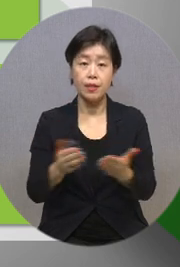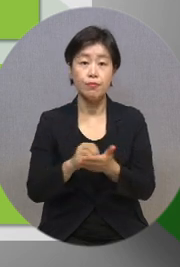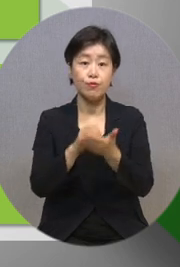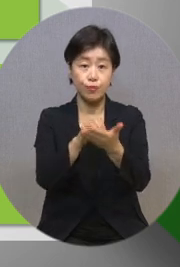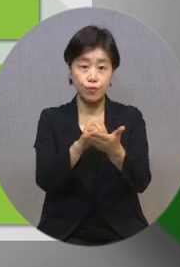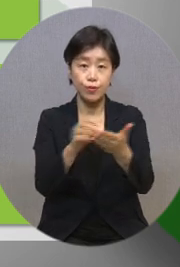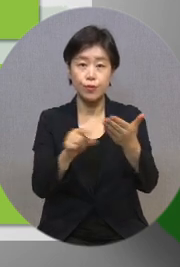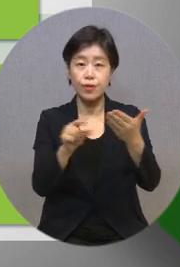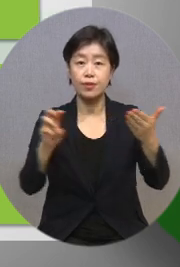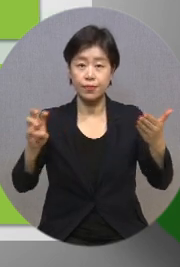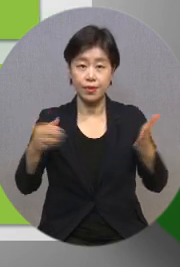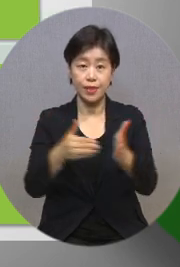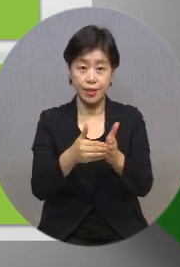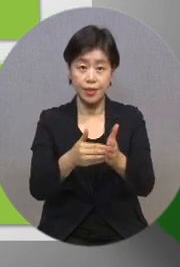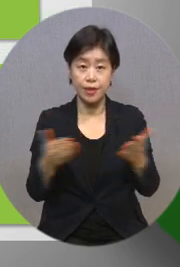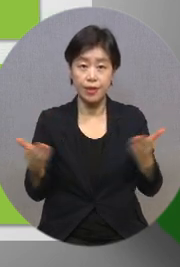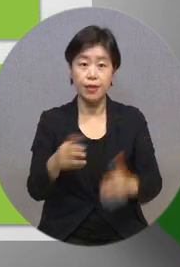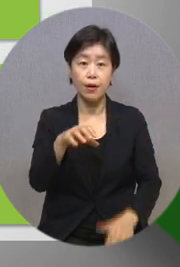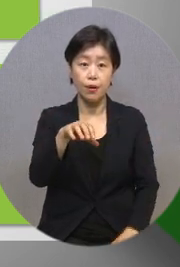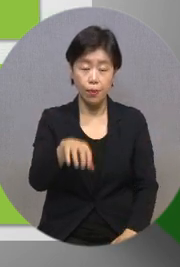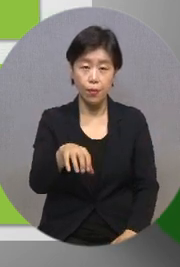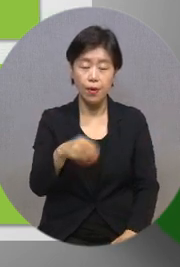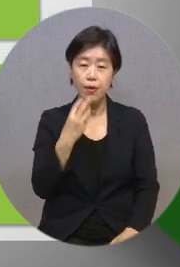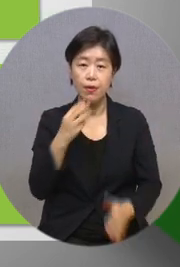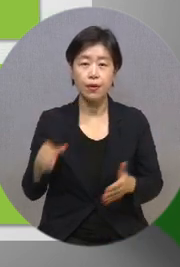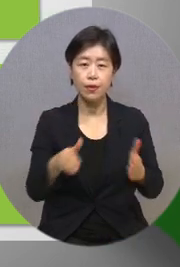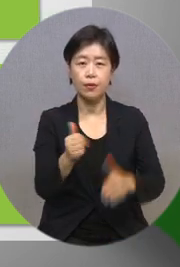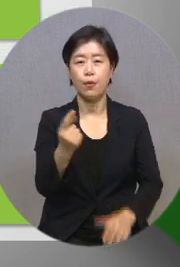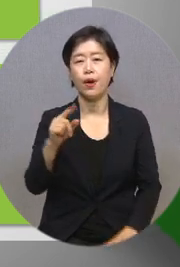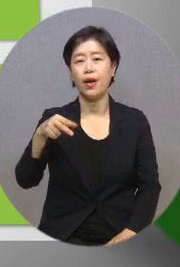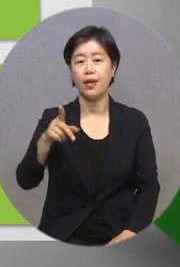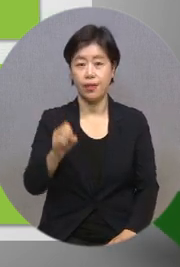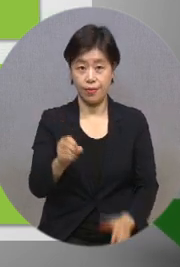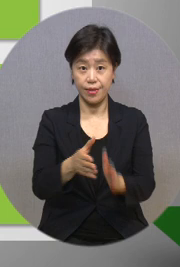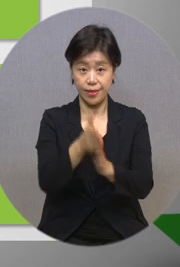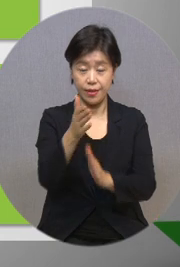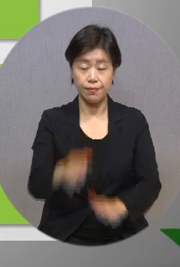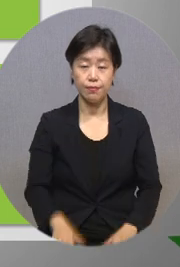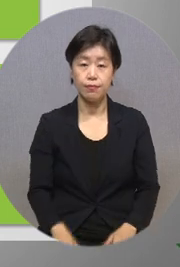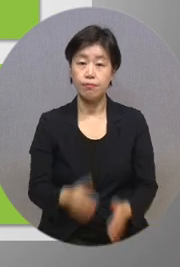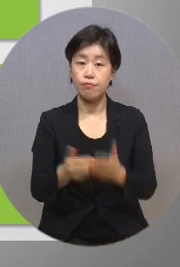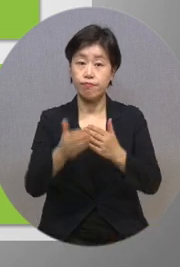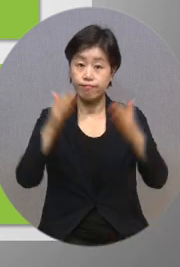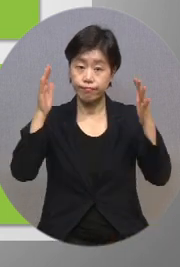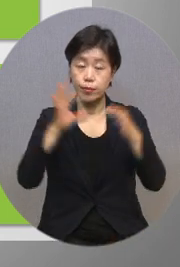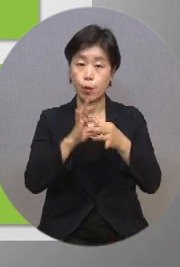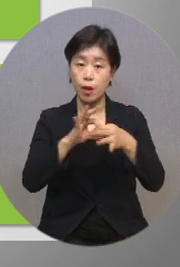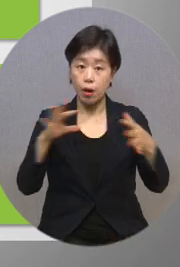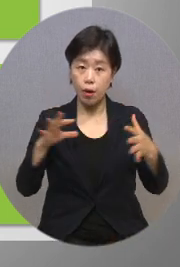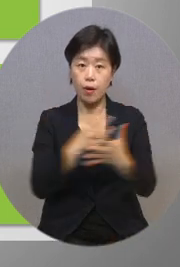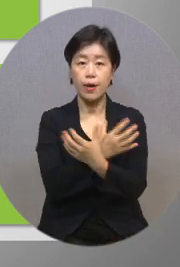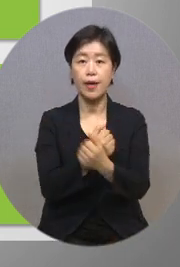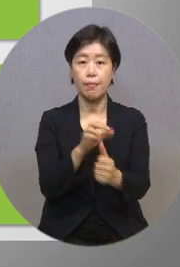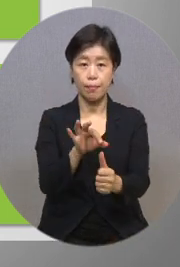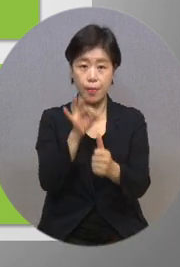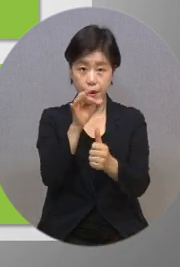30일까지며 근무지는 경기도 화성시입니다. 경력과 학력은 무관하며 계약직을